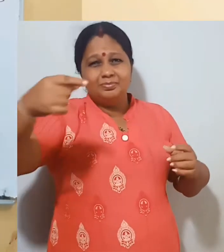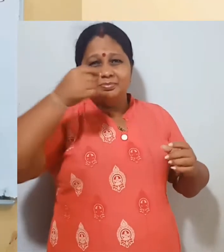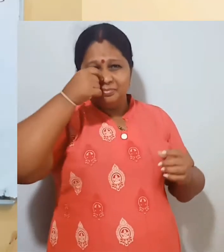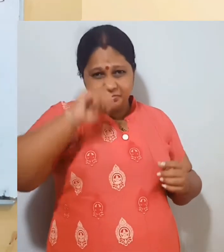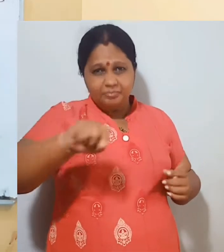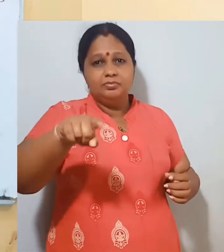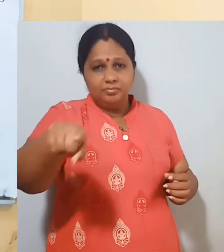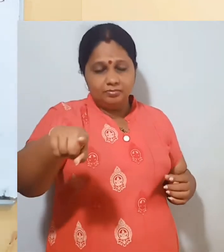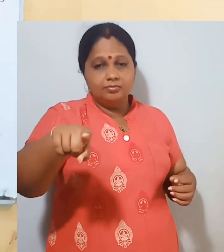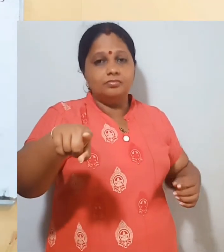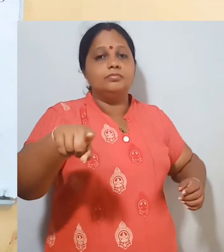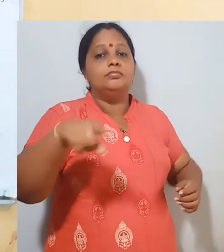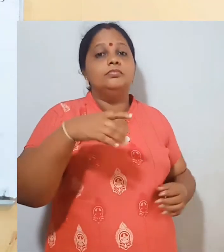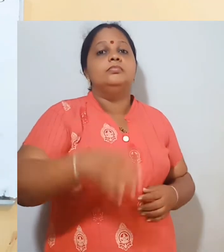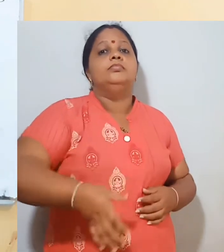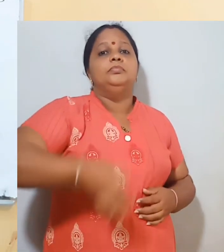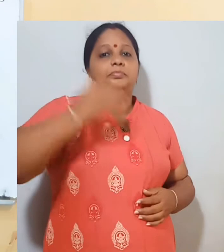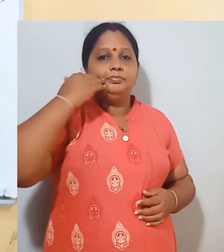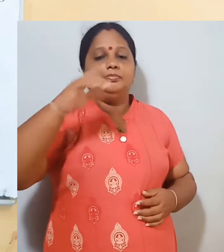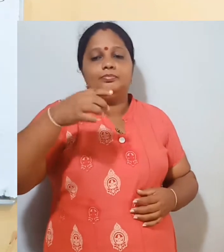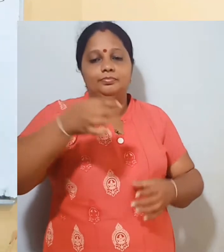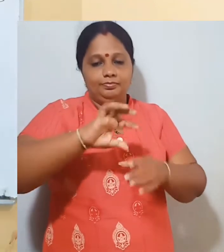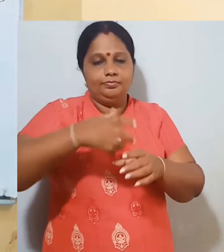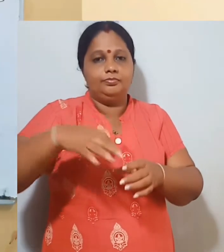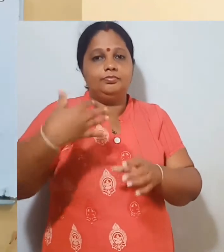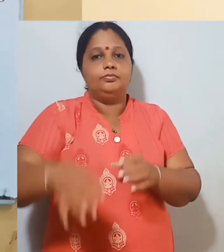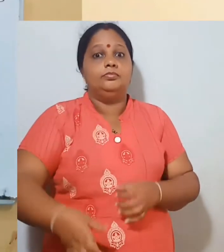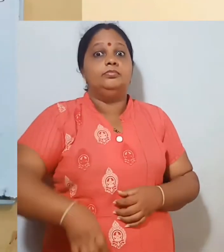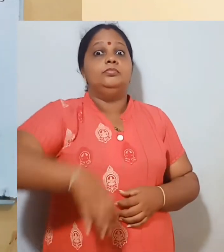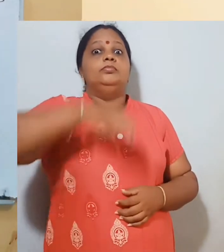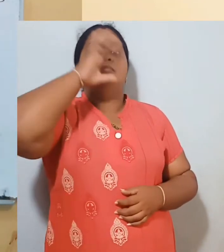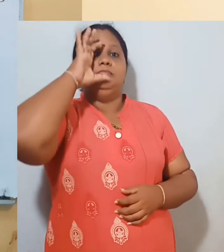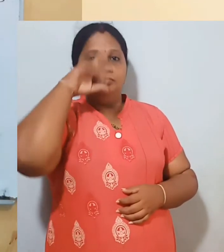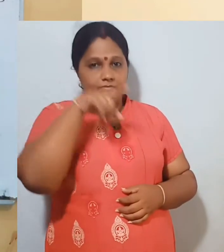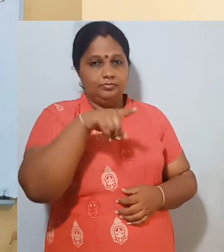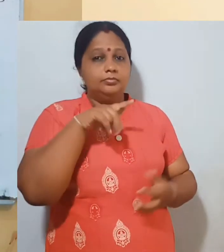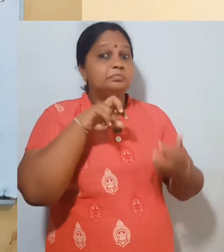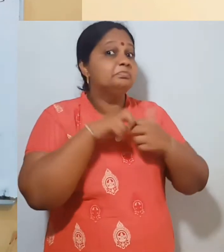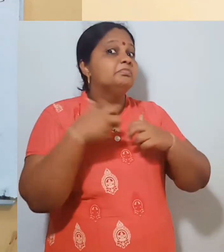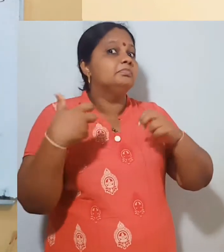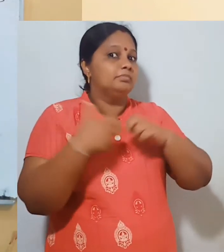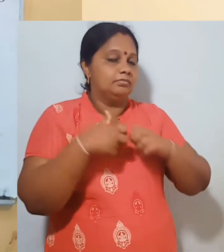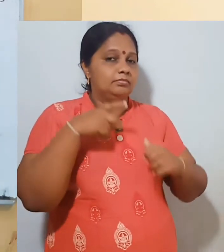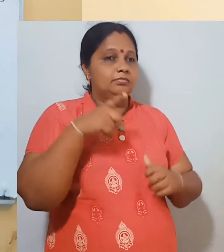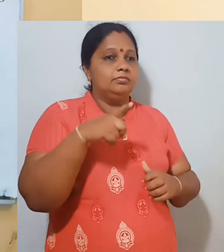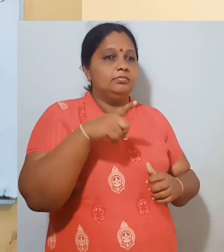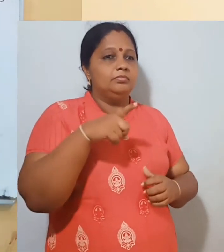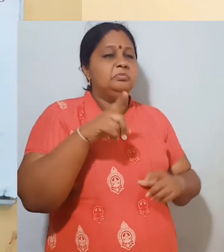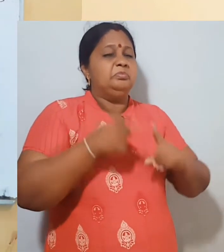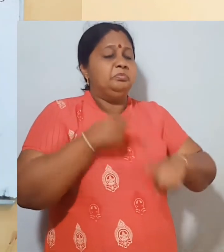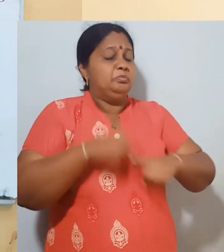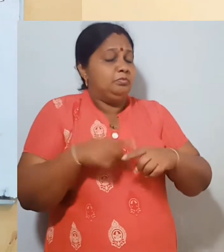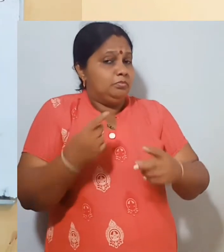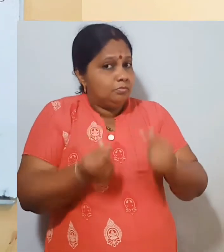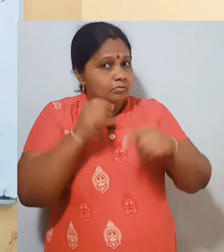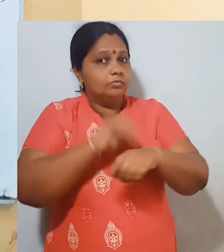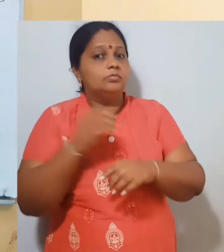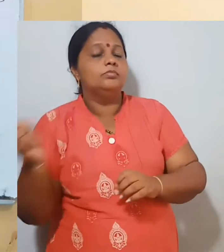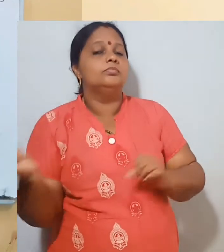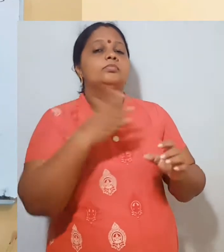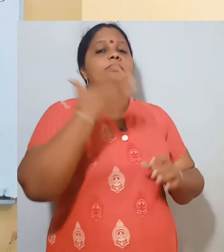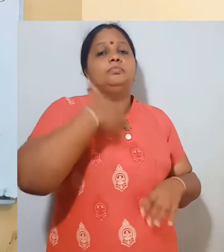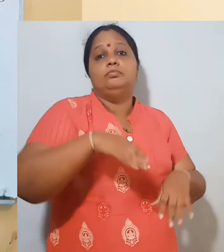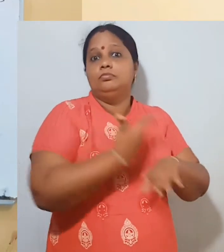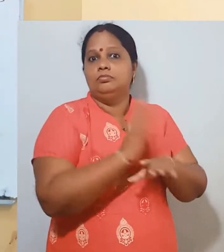மிச்சம் நஞ்சானதுகள், அதுகள் குடிப்பாங்க. அதெல்லாம் கொஞ்சம் ஆபத்தான கட்டங்கள். அவங்கள குயிக்காக ஹாஸ்பிட்டலுக்கு கொண்டு போக